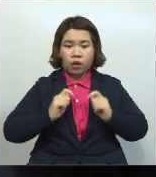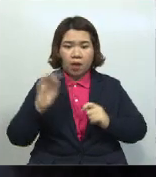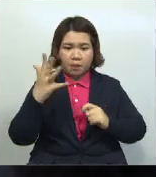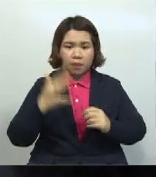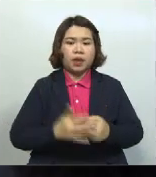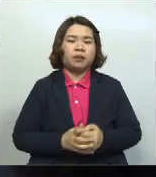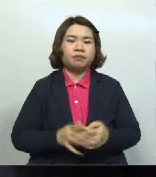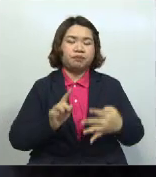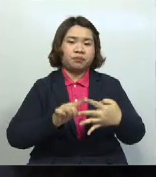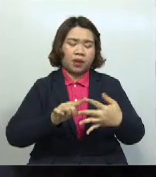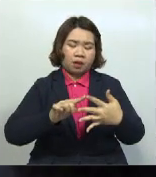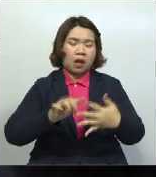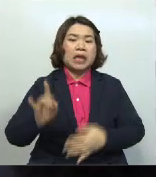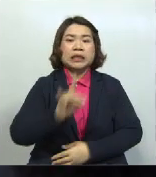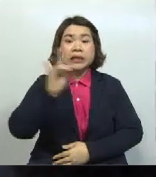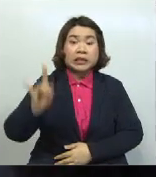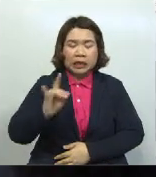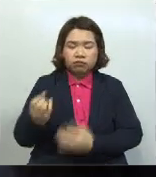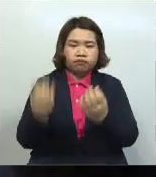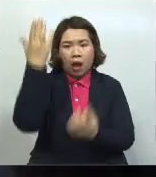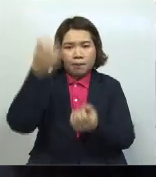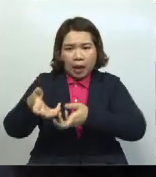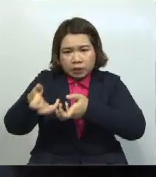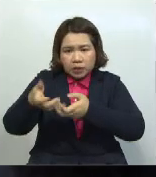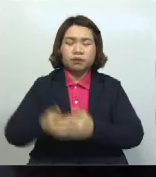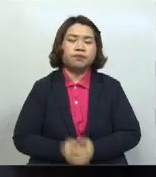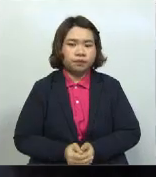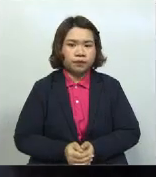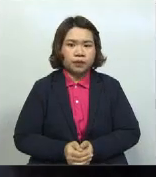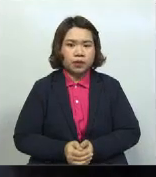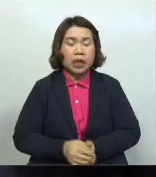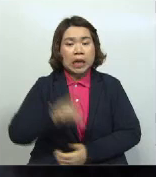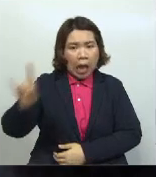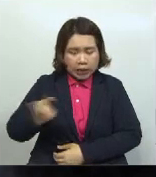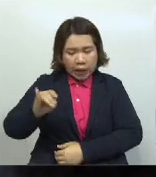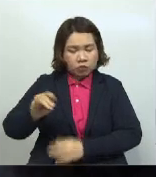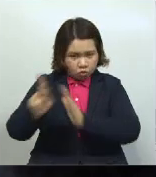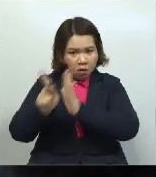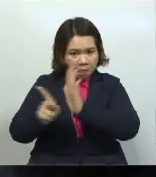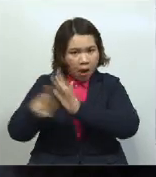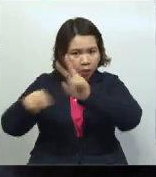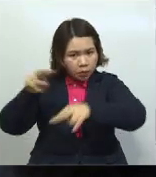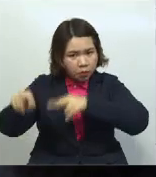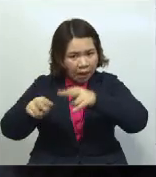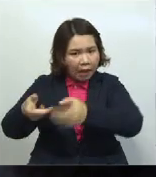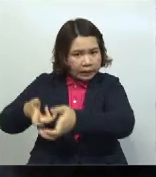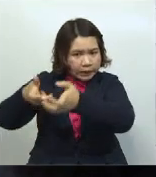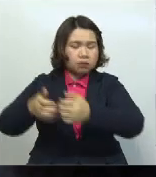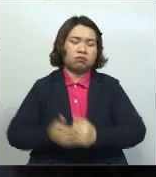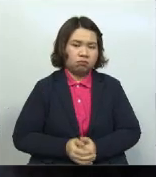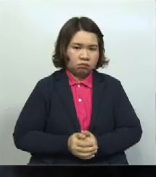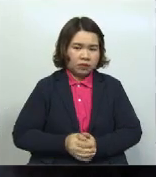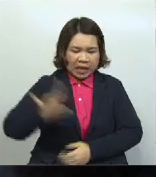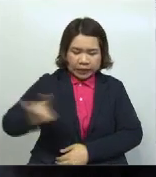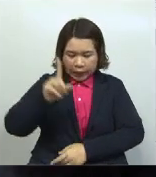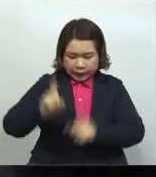ร่วมกันล่าสัตว์ป่าในเขตรักษาพันธุ์สัตว์ป่าร่วมกันล่าสัตว์ป่าคุ้มครองร่วมกันมีไว้ในครอบครองซึ่งซ